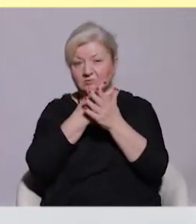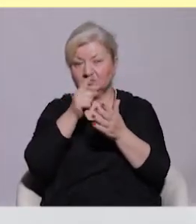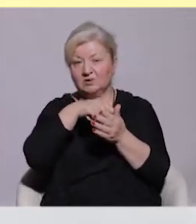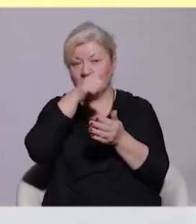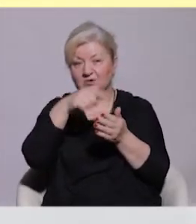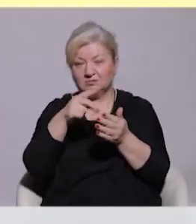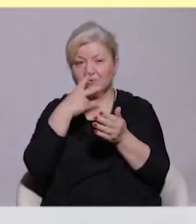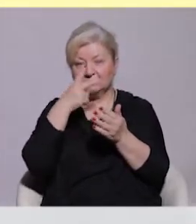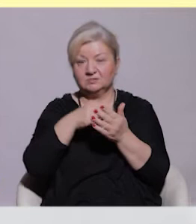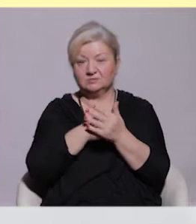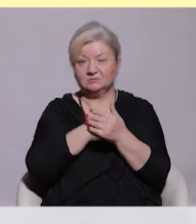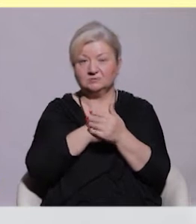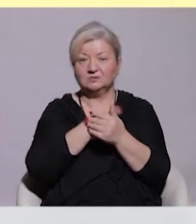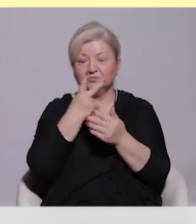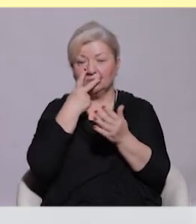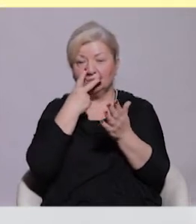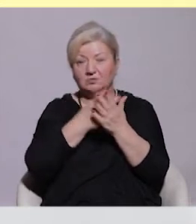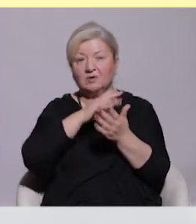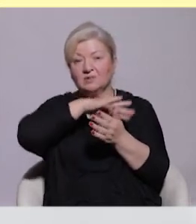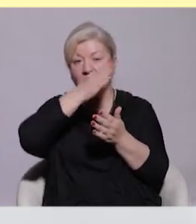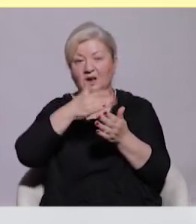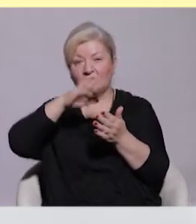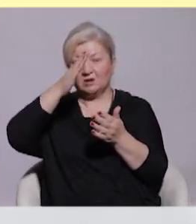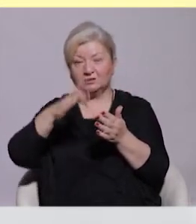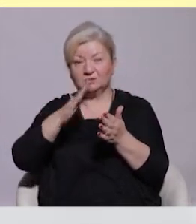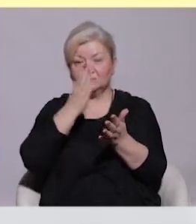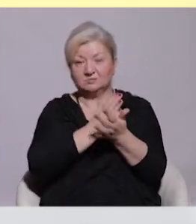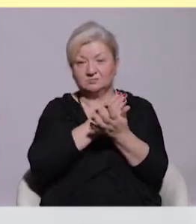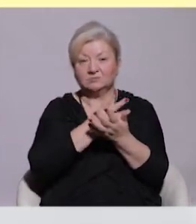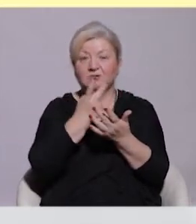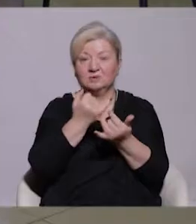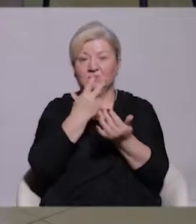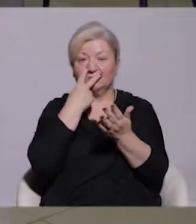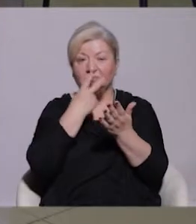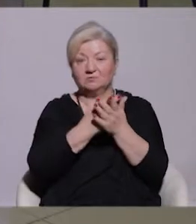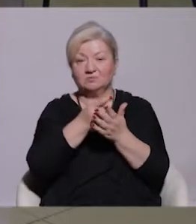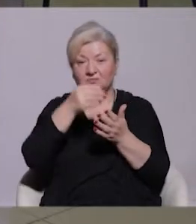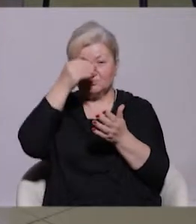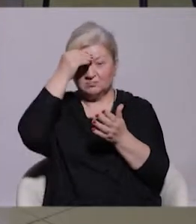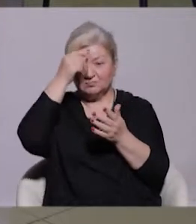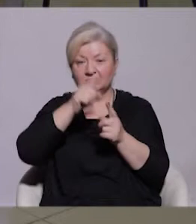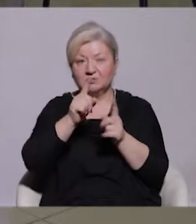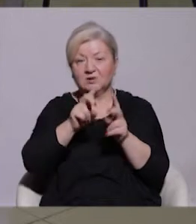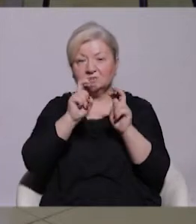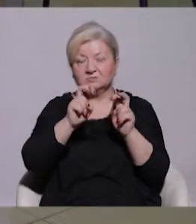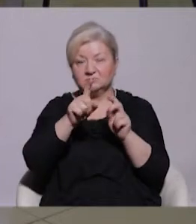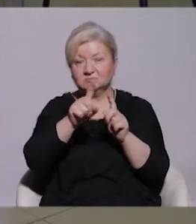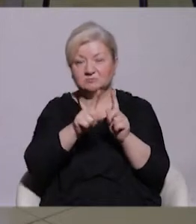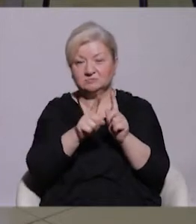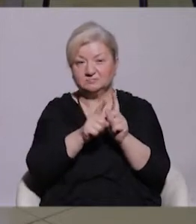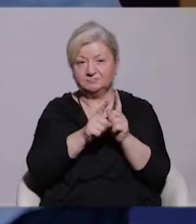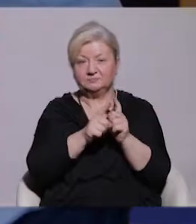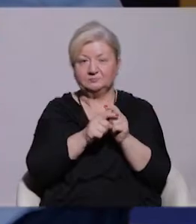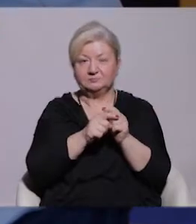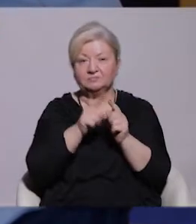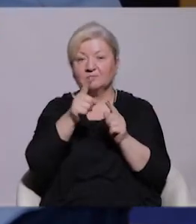ეკრანზე მოცემულ ანიმაციას, ჩვენ ვხედავთ, რომ ტალღები წარმოქმნილი აქვს და მოდით ახლა გავიაზროთ თუ რას წარმოადგენს თითოეული